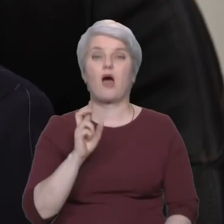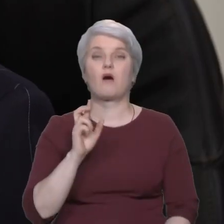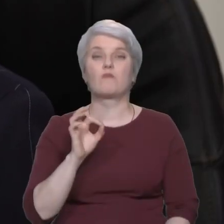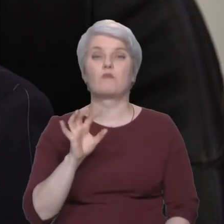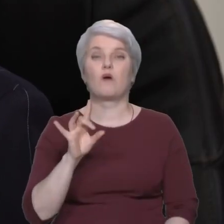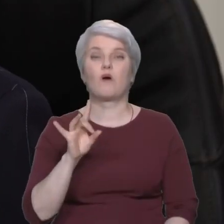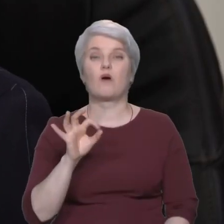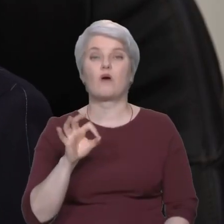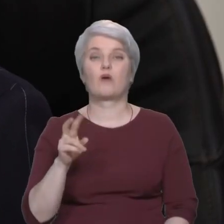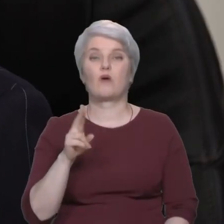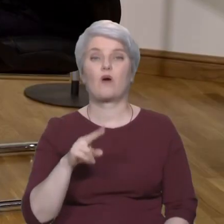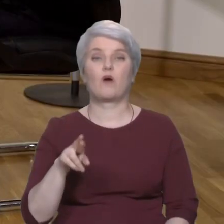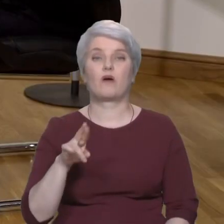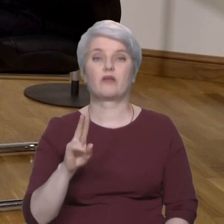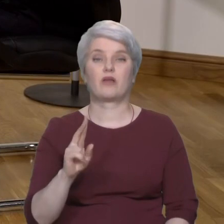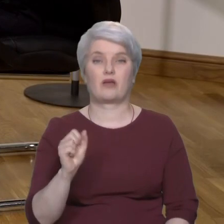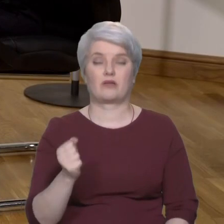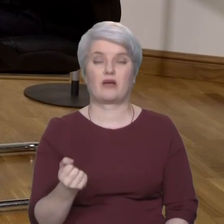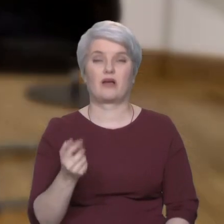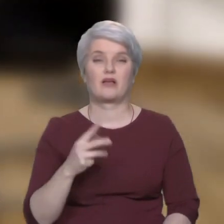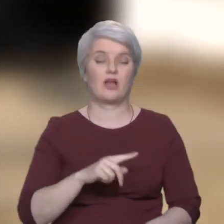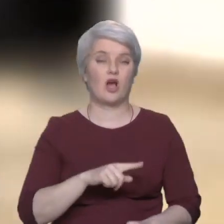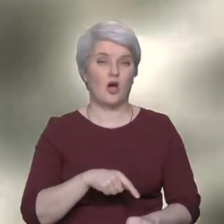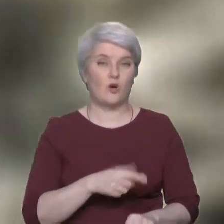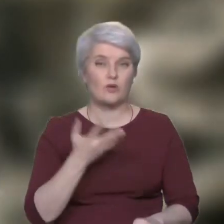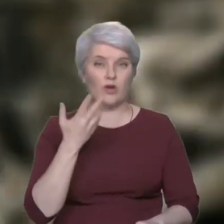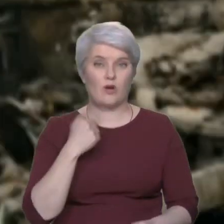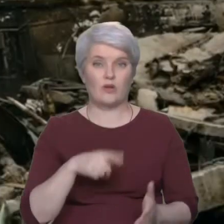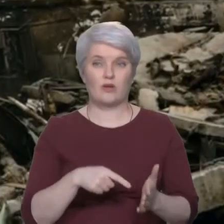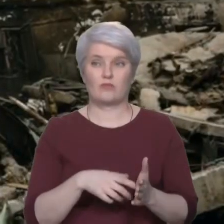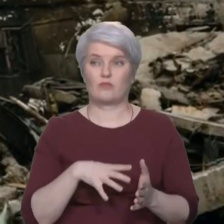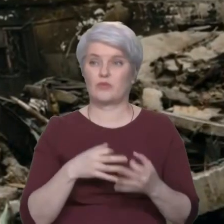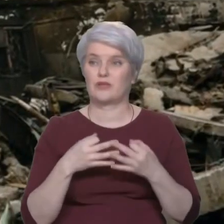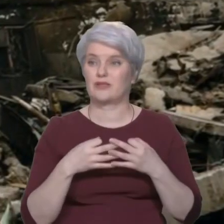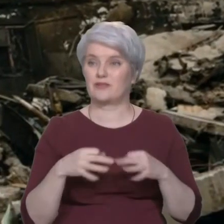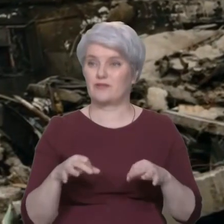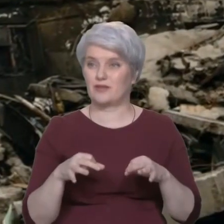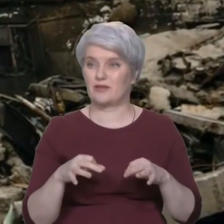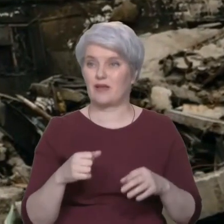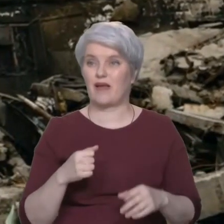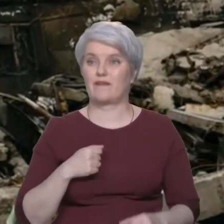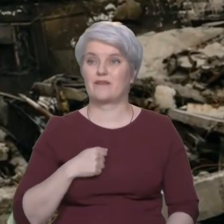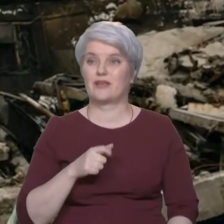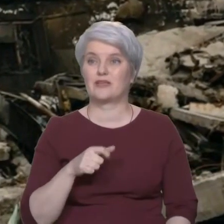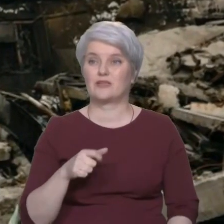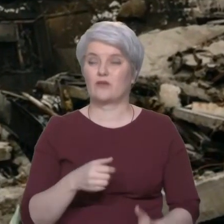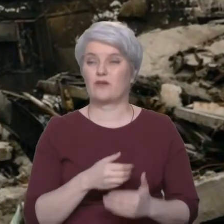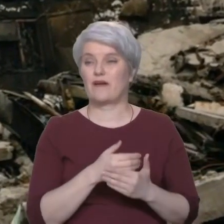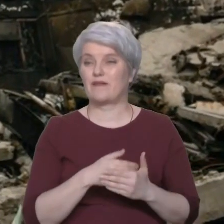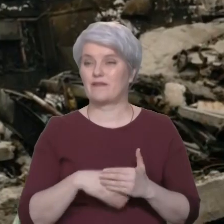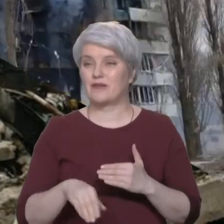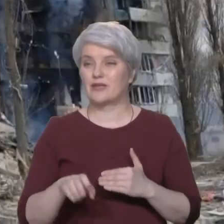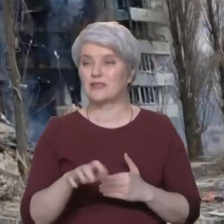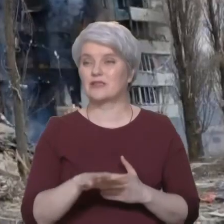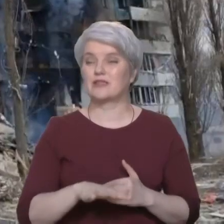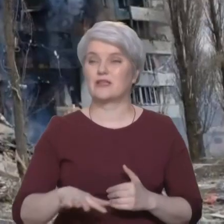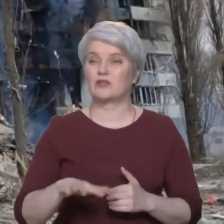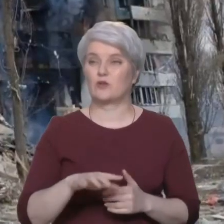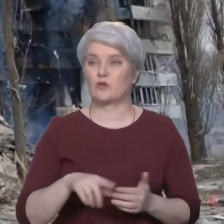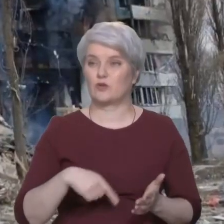через декілька годин після того, коли вона була звільнена, після того, коли військові вийшли з території населеного